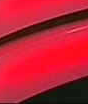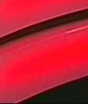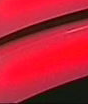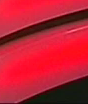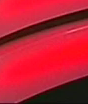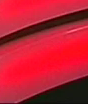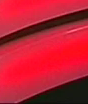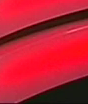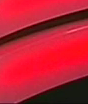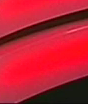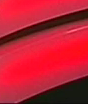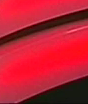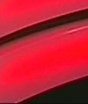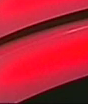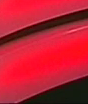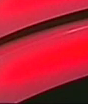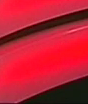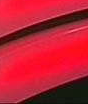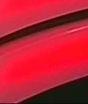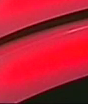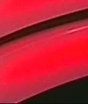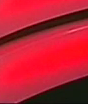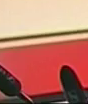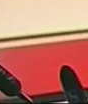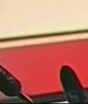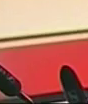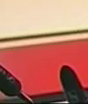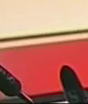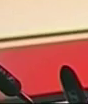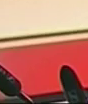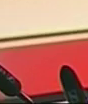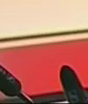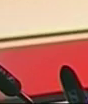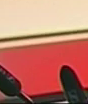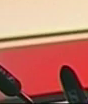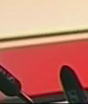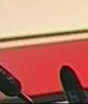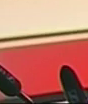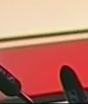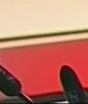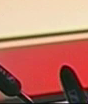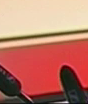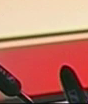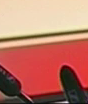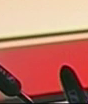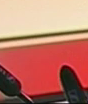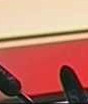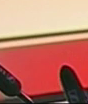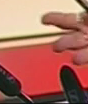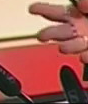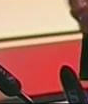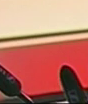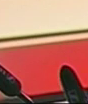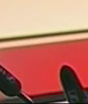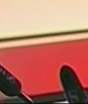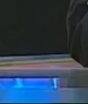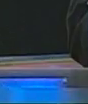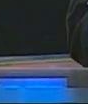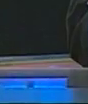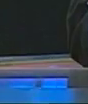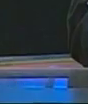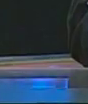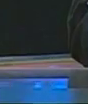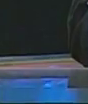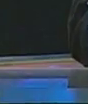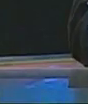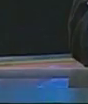יותר משתתפים זה לא יום ציון בסופו של דבר קצת מגזרי הרי אנחנו ציינו את מזרי הרי תרי לעצמך אם